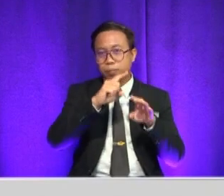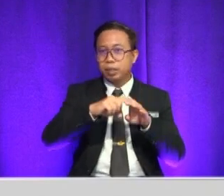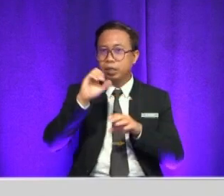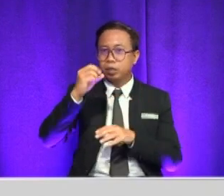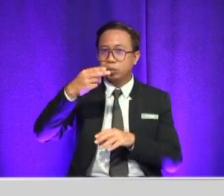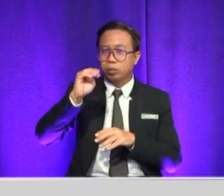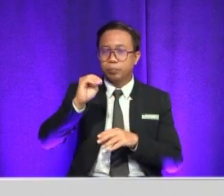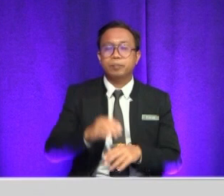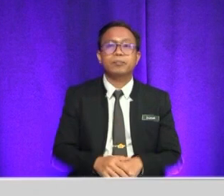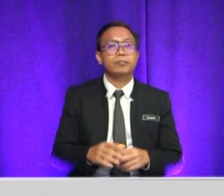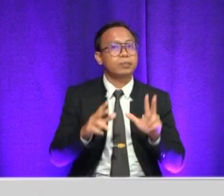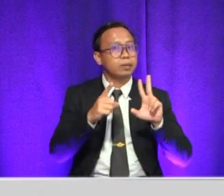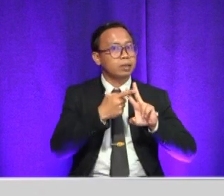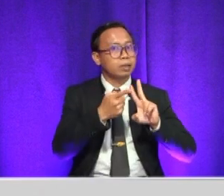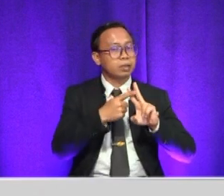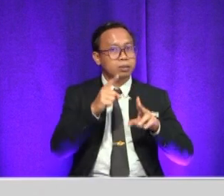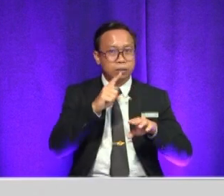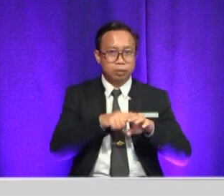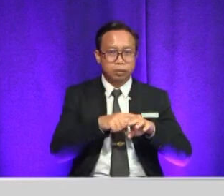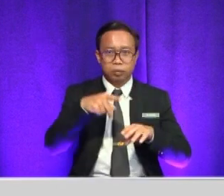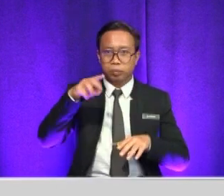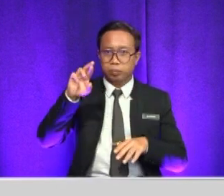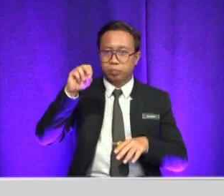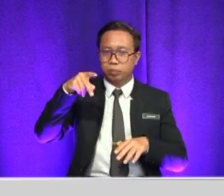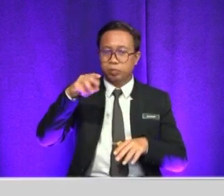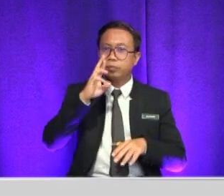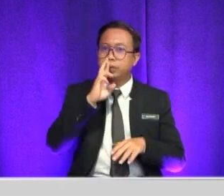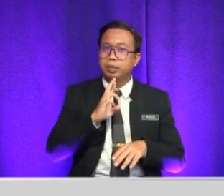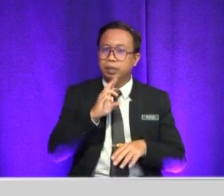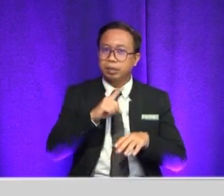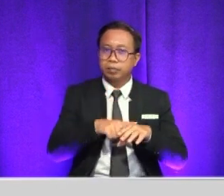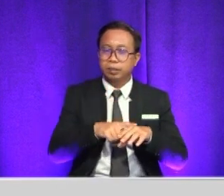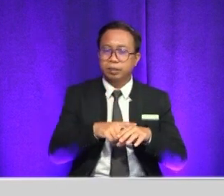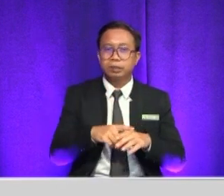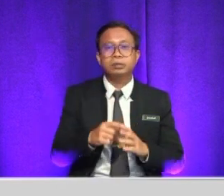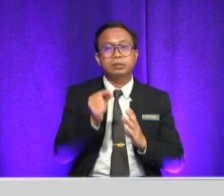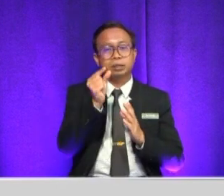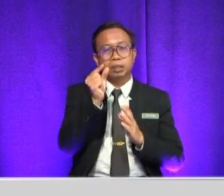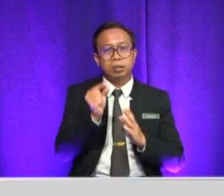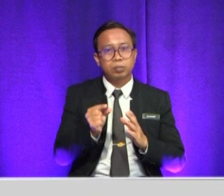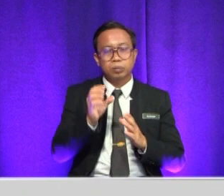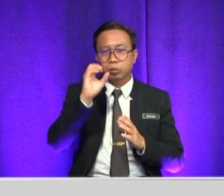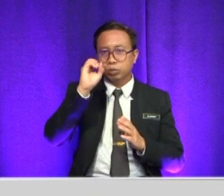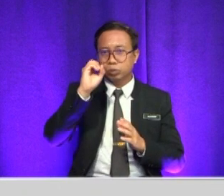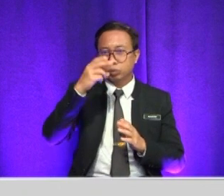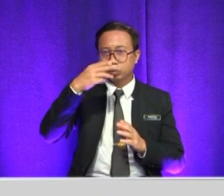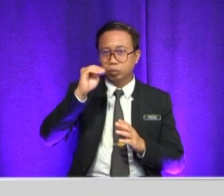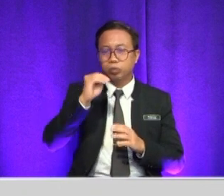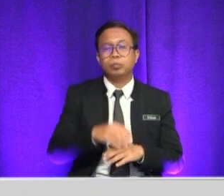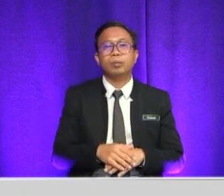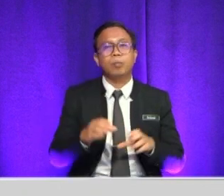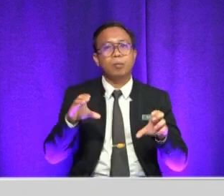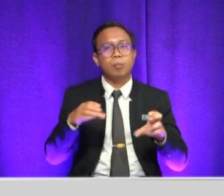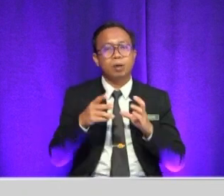Yang ketiga, sentuhkan prob merah dan prob hitam dan laraskan jarum penunjuk pada kedudukan kosong ohm. Okey, kemudian